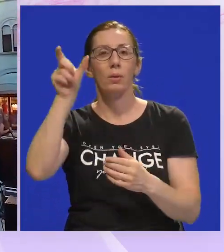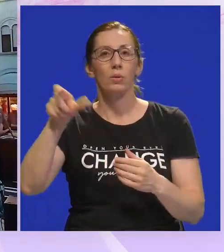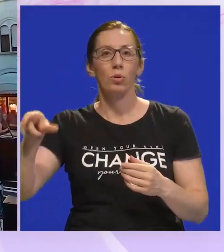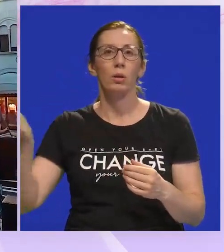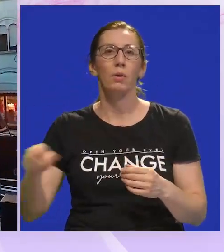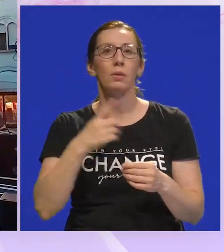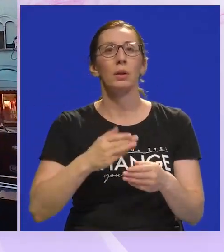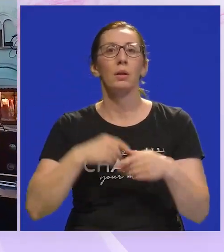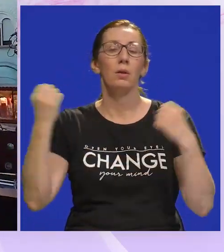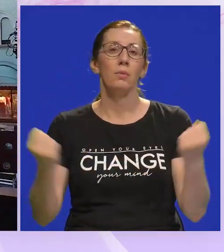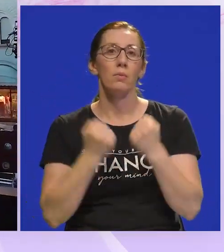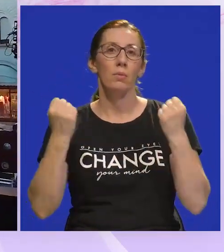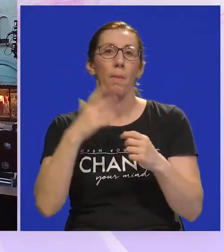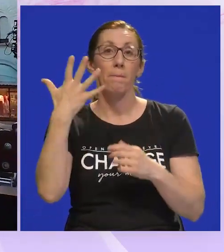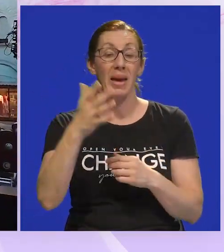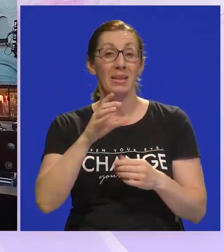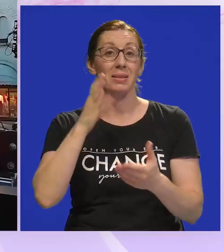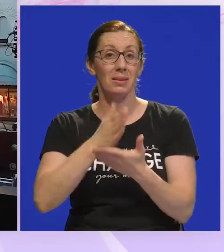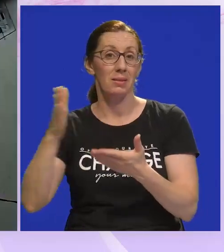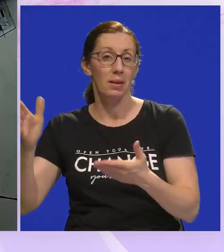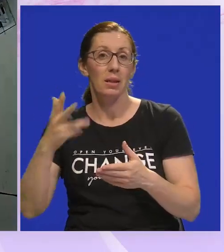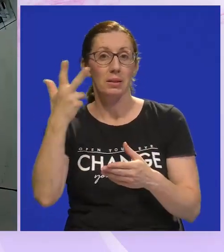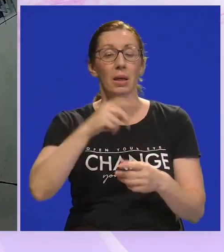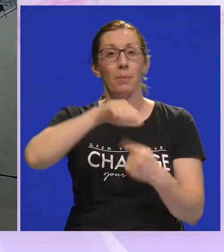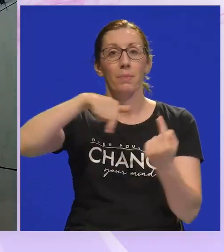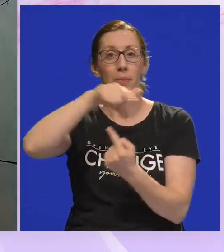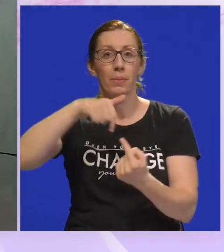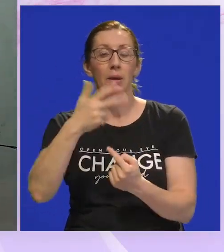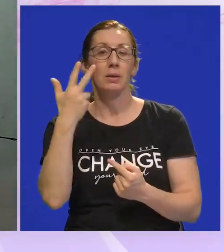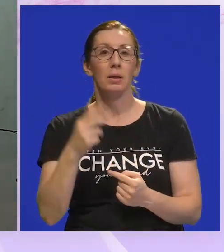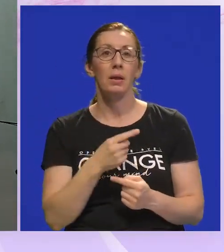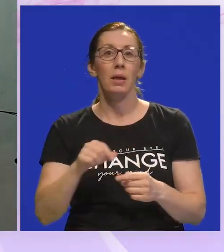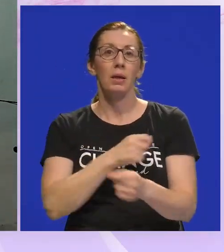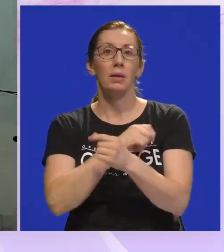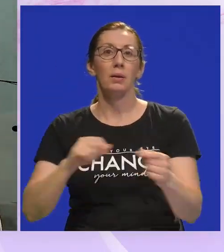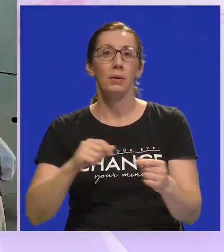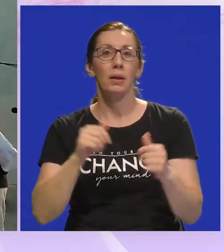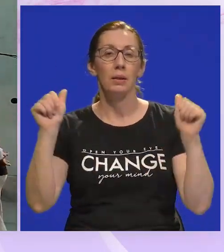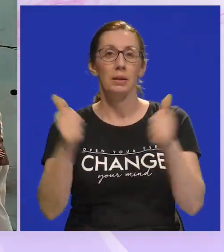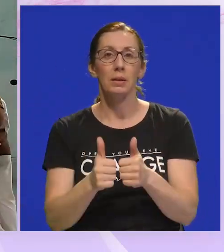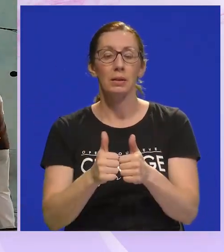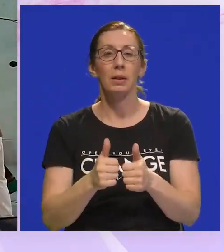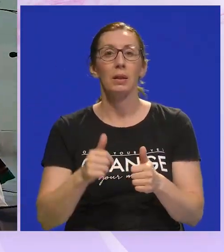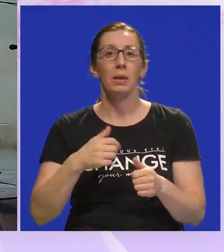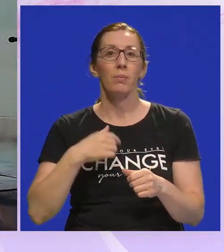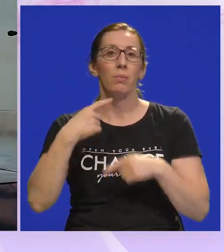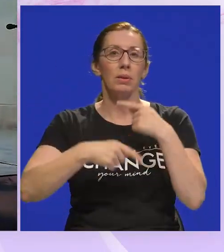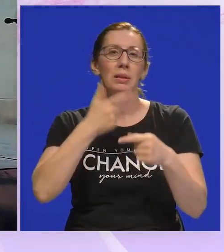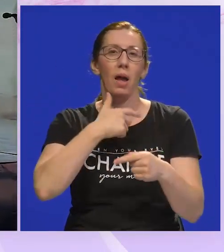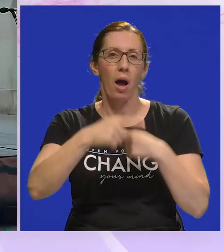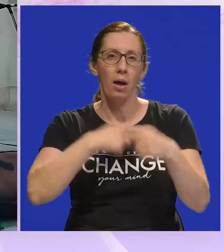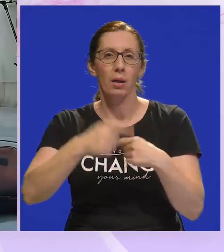80 članova koji djeluju kroz 5 sekcija, 3 plesne grupe, sekciju svirača na istarskim